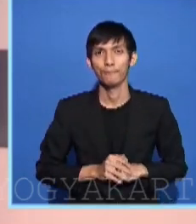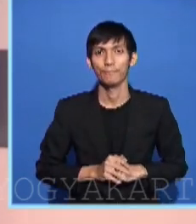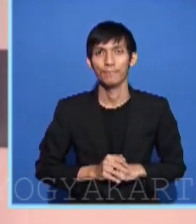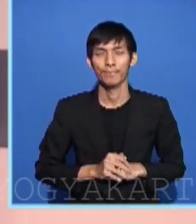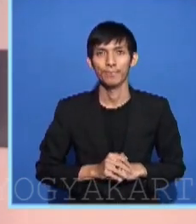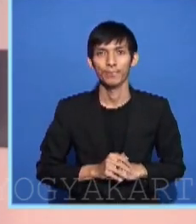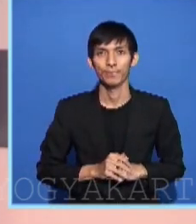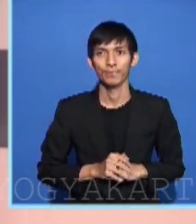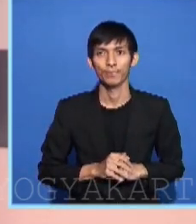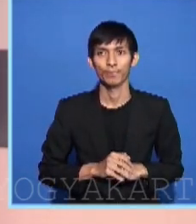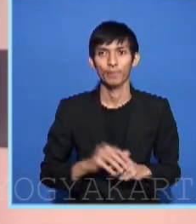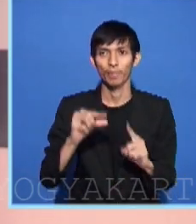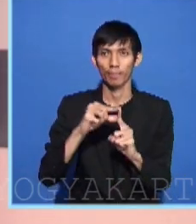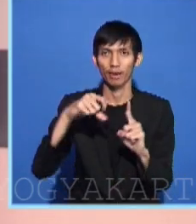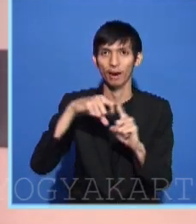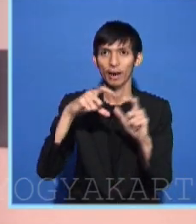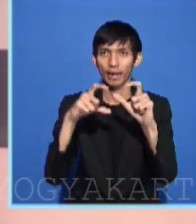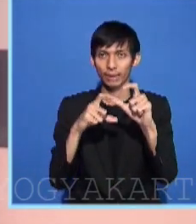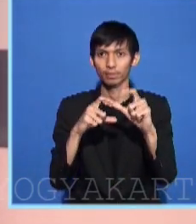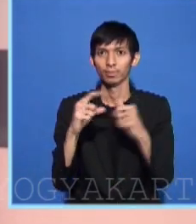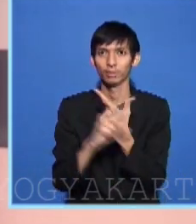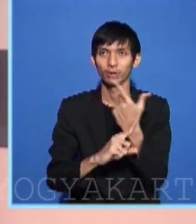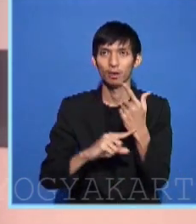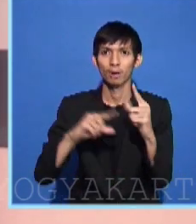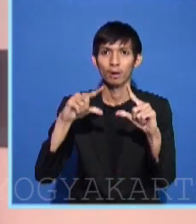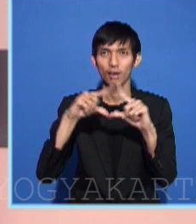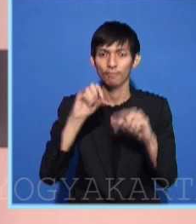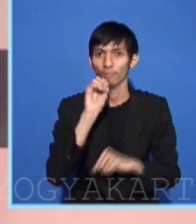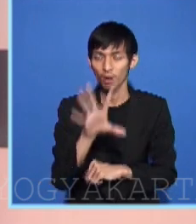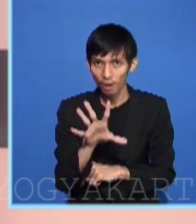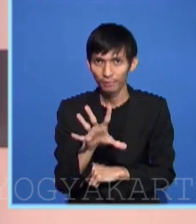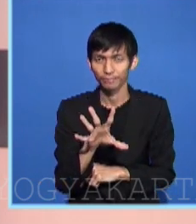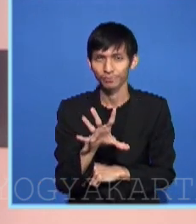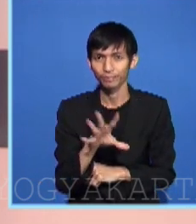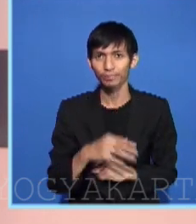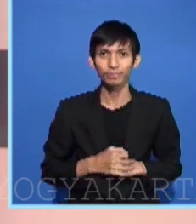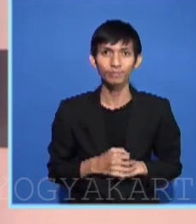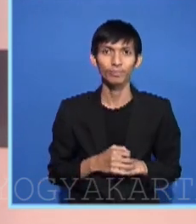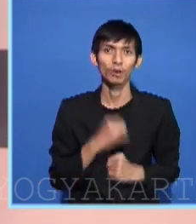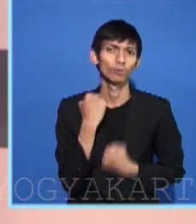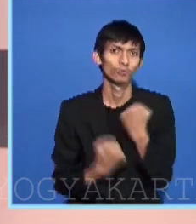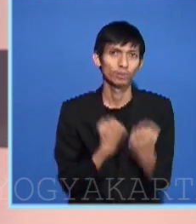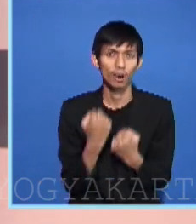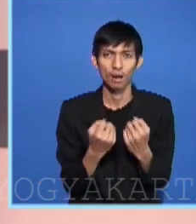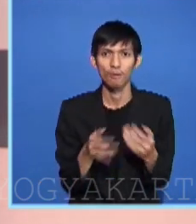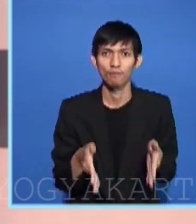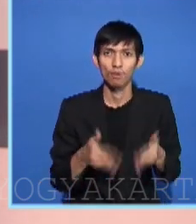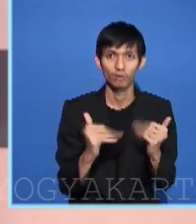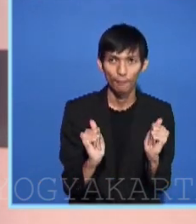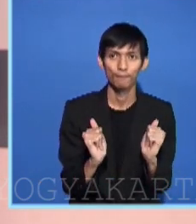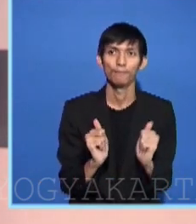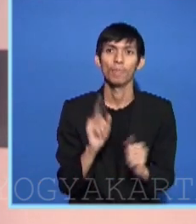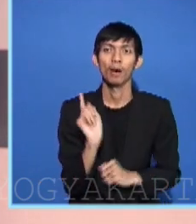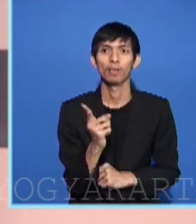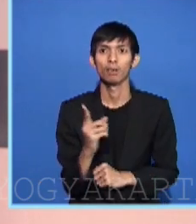Sementara itu, Saudara, PGS General Manager YIA, Ms. Ranedi, menyatakan pihaknya telah melakukan berbagai persiapan untuk memastikan